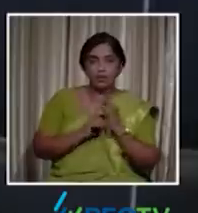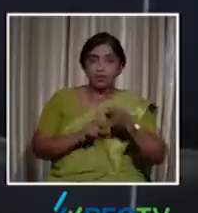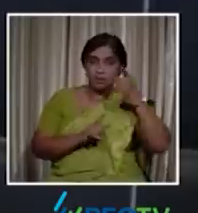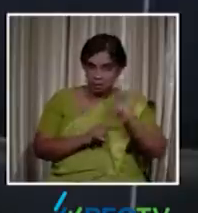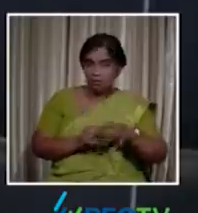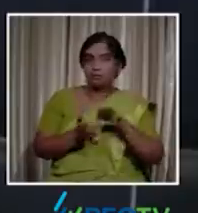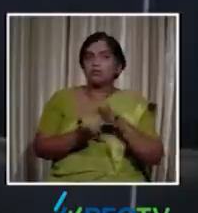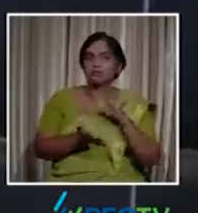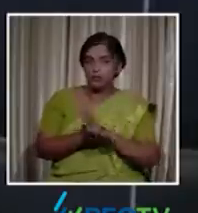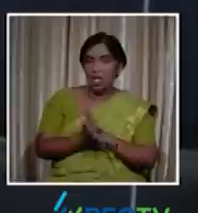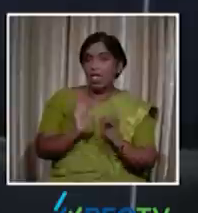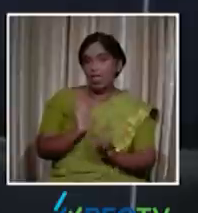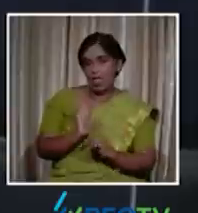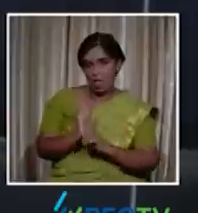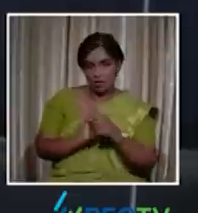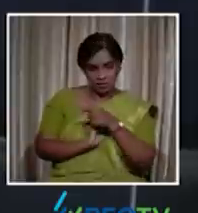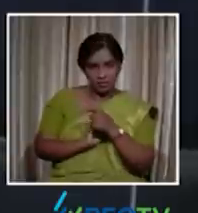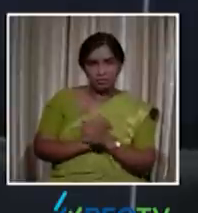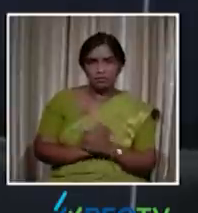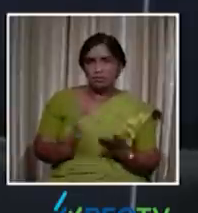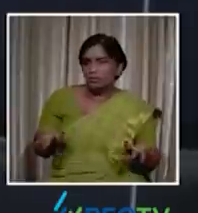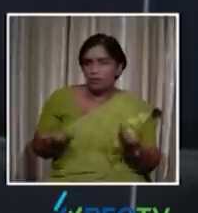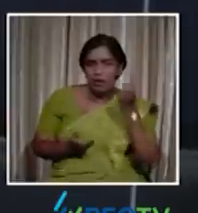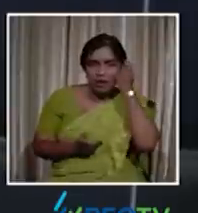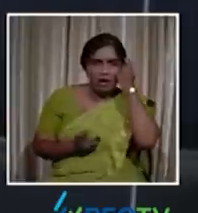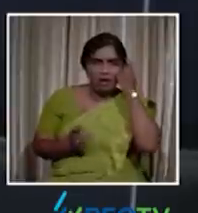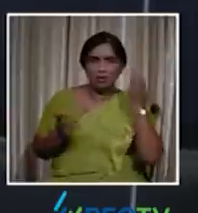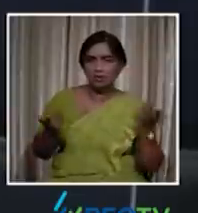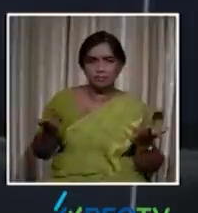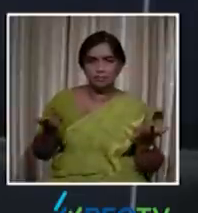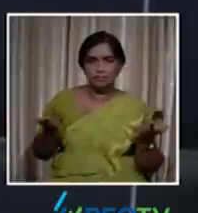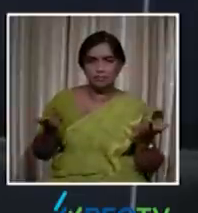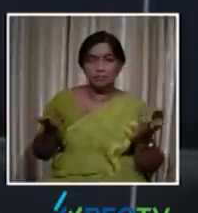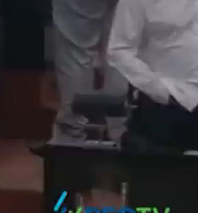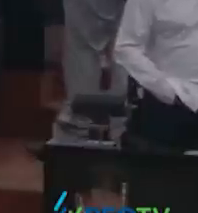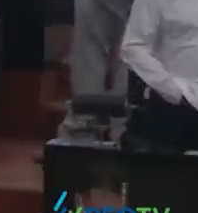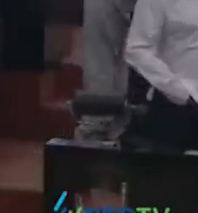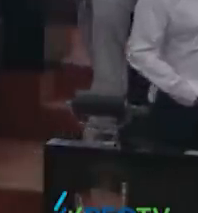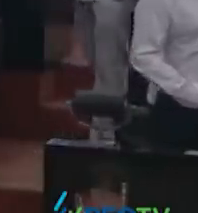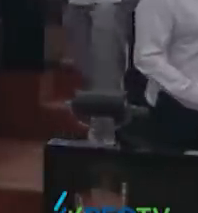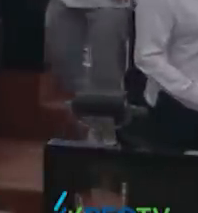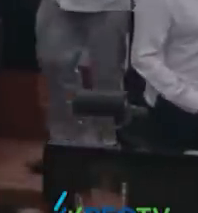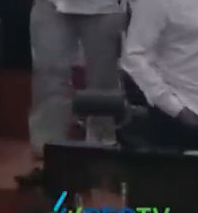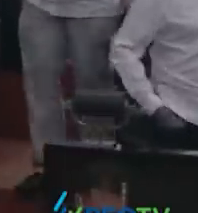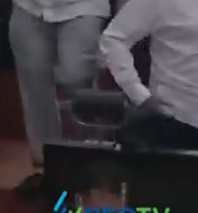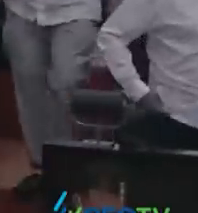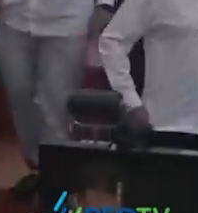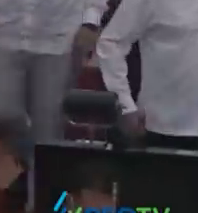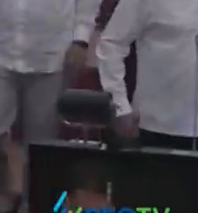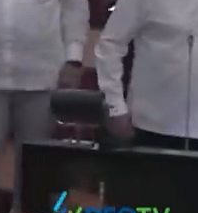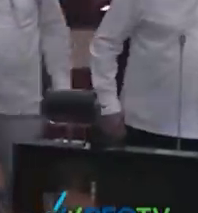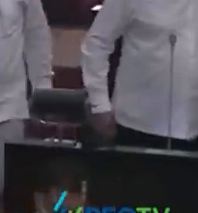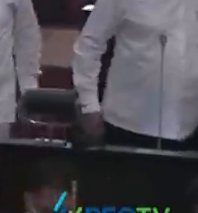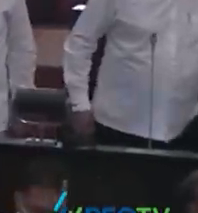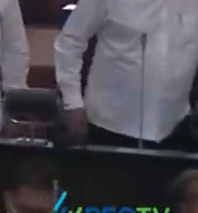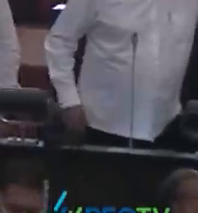පළ කරන බව සභානායක දිනේෂ් ගුණවර්ධන ප්‍රකාශ කිරීමත් සමග ඊට ඡන්ද විමසීමක් පැවැතුණා. ඒ අනුව ස්ථාවර නියෝග අත්හිටුවා අදාළ